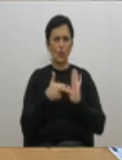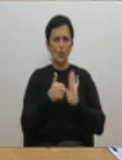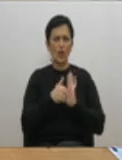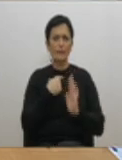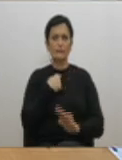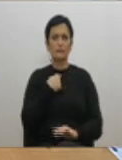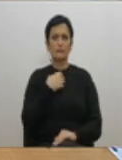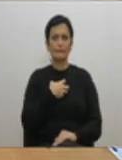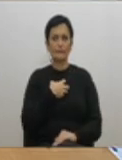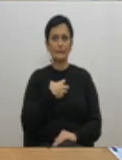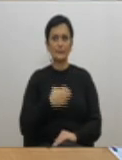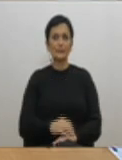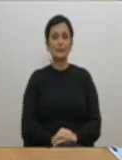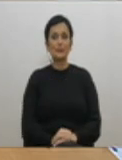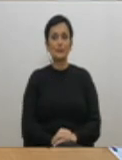შეიძლება.